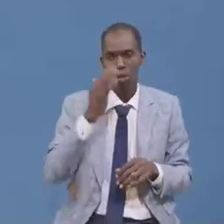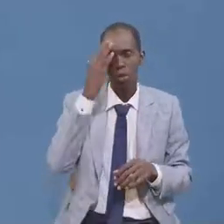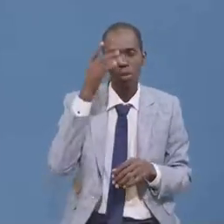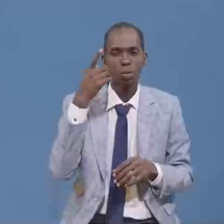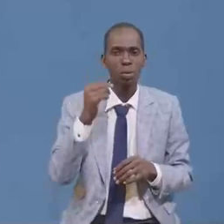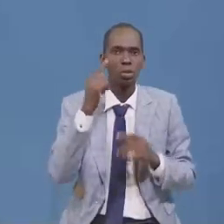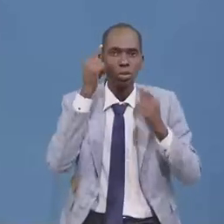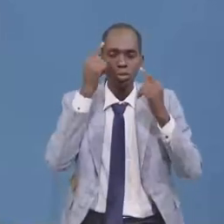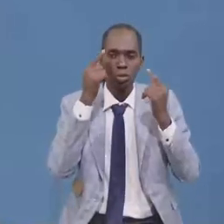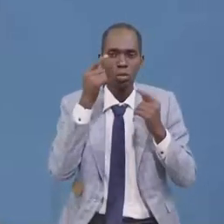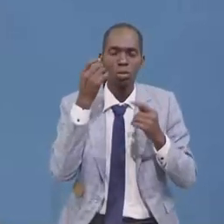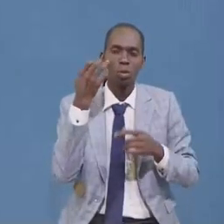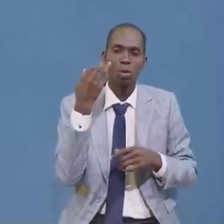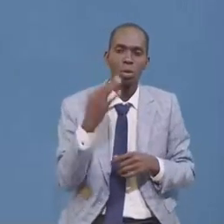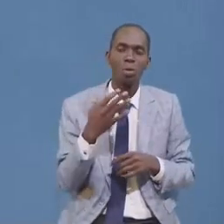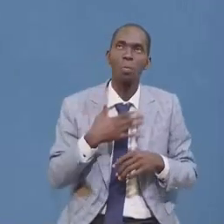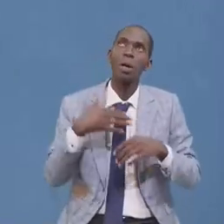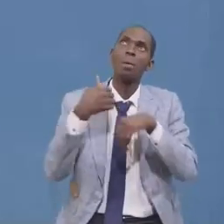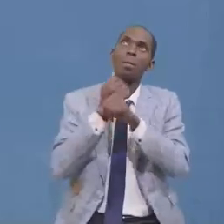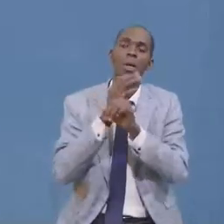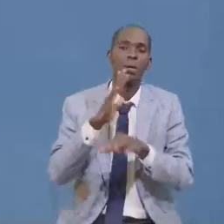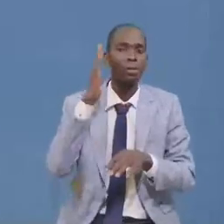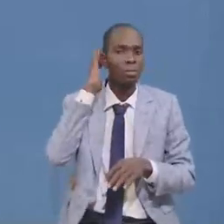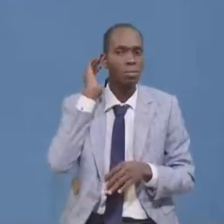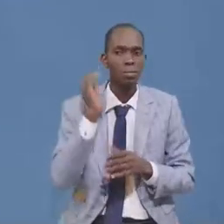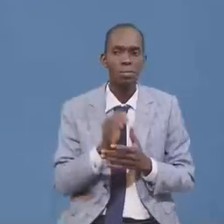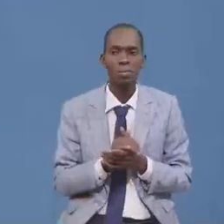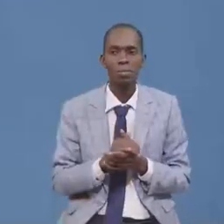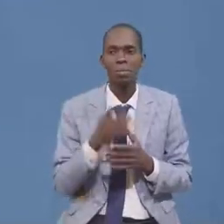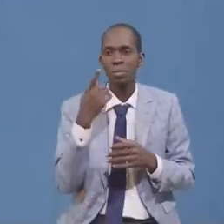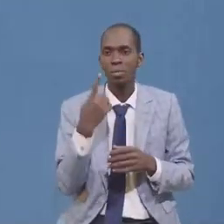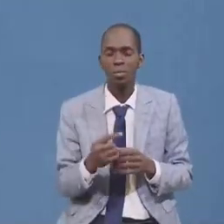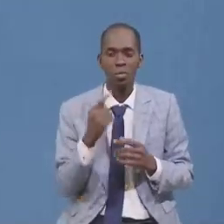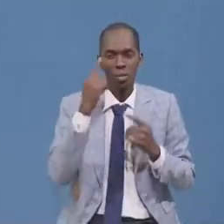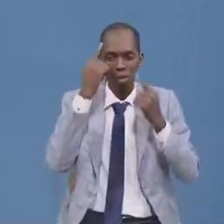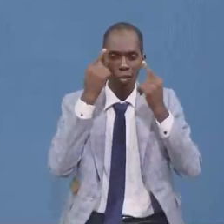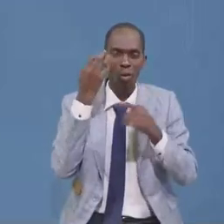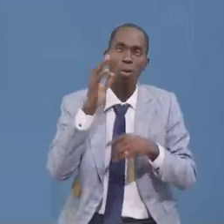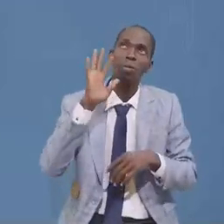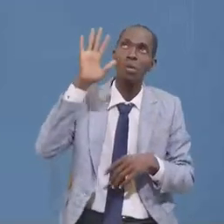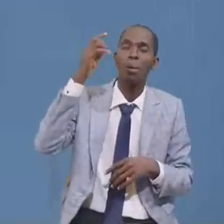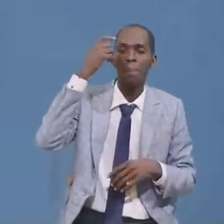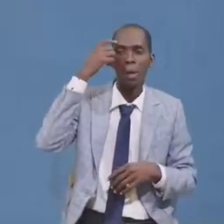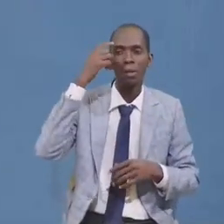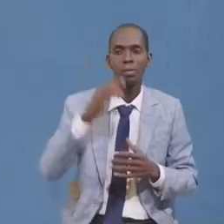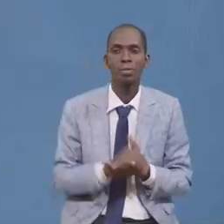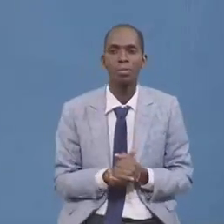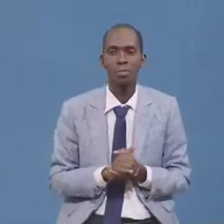Tu dois connaître les pensées de ton Créateur. Les pensées de son esprit, de sa